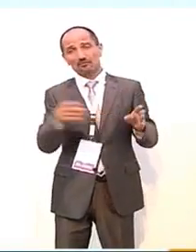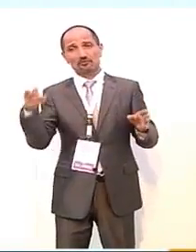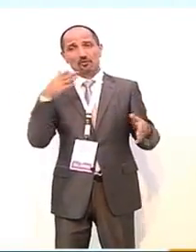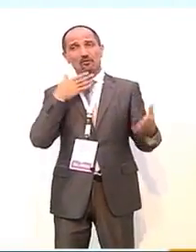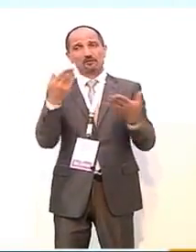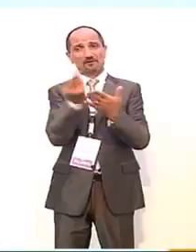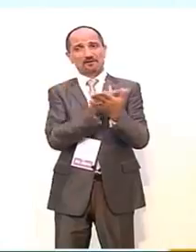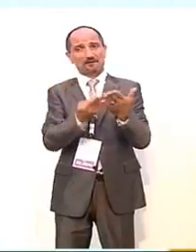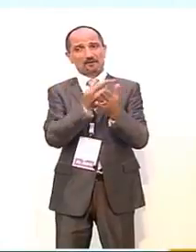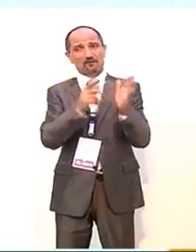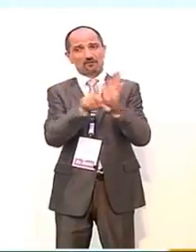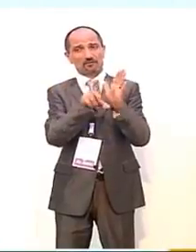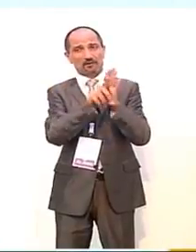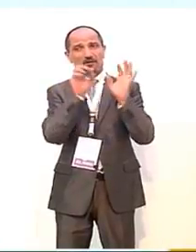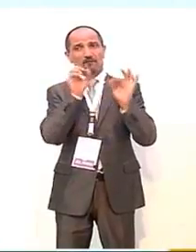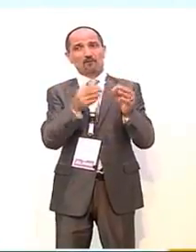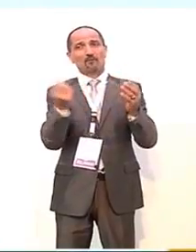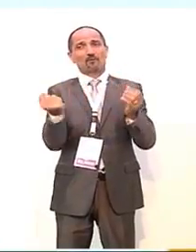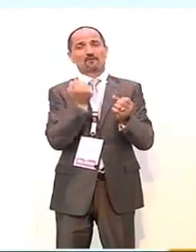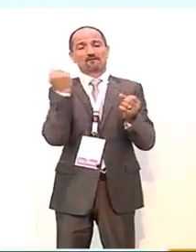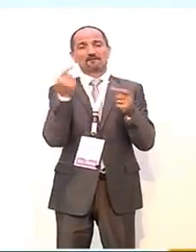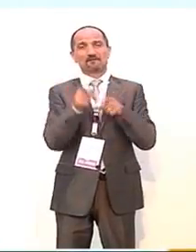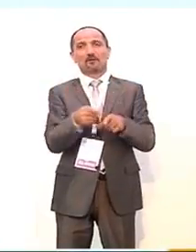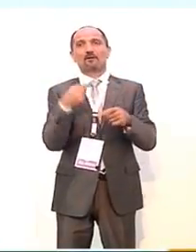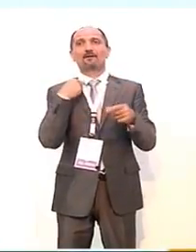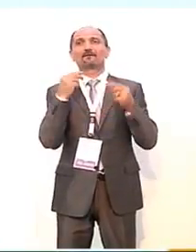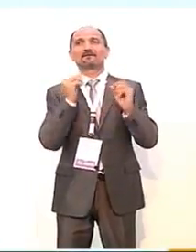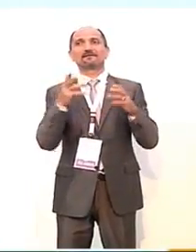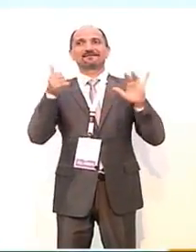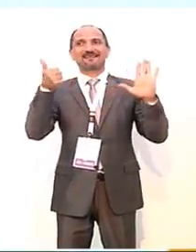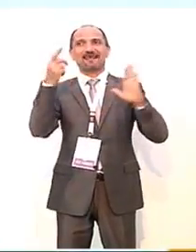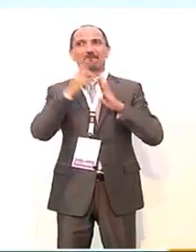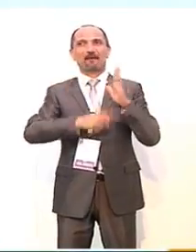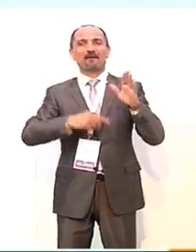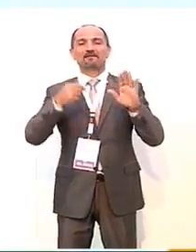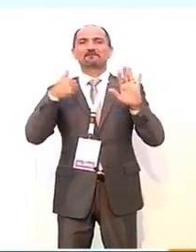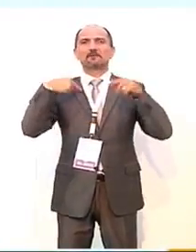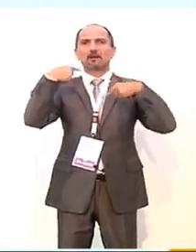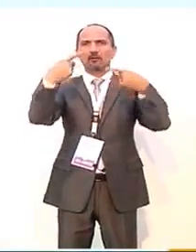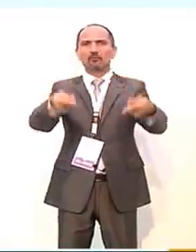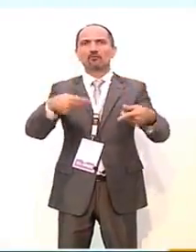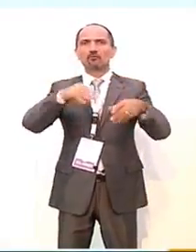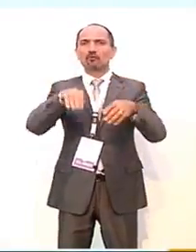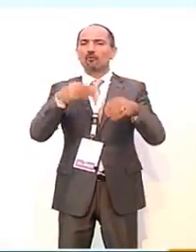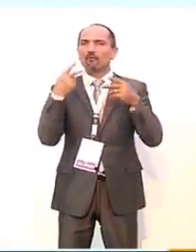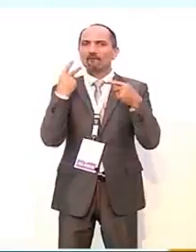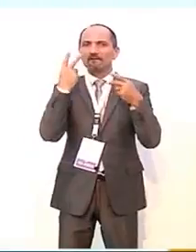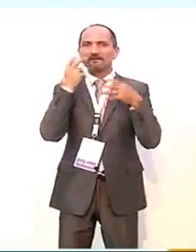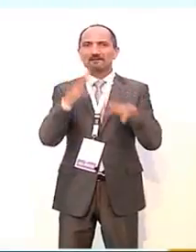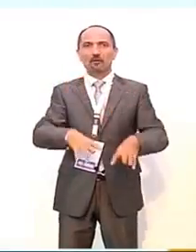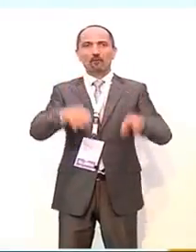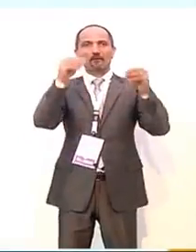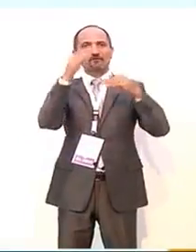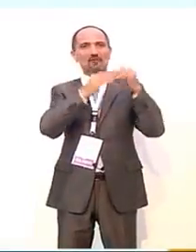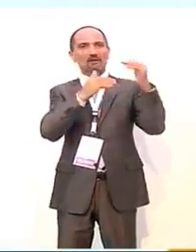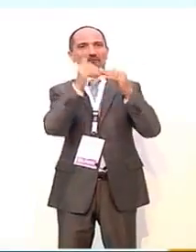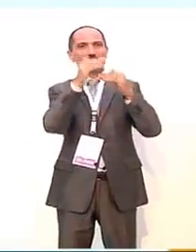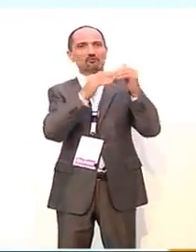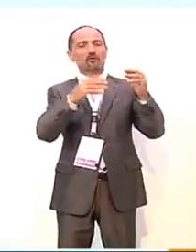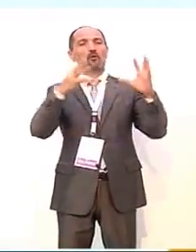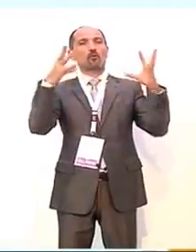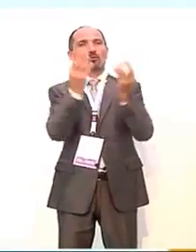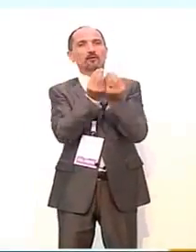servizio civile universale obbligatorio, 6 mesi, dove si ricomincia a ricostruire anche